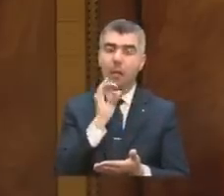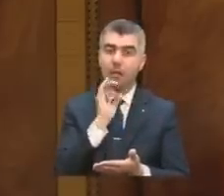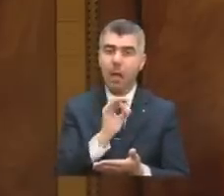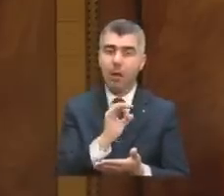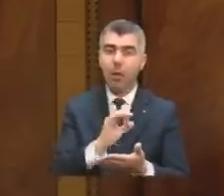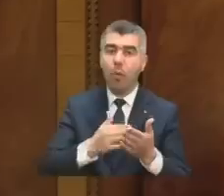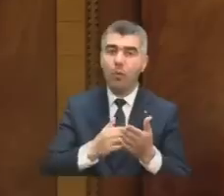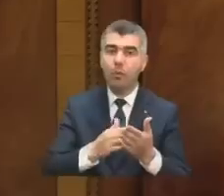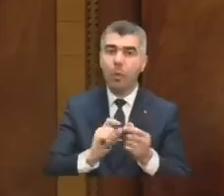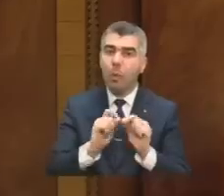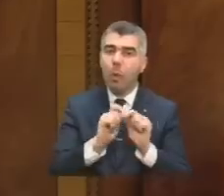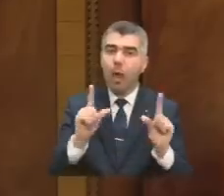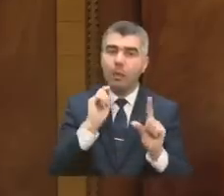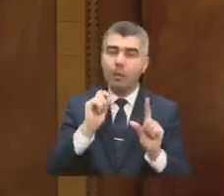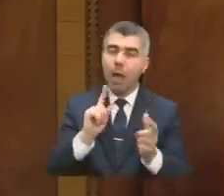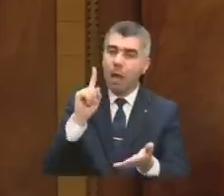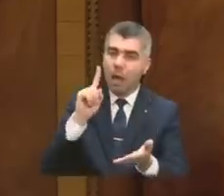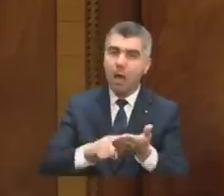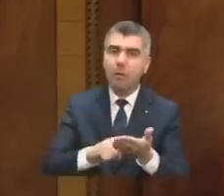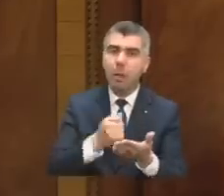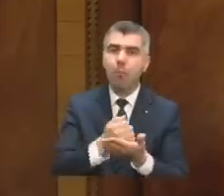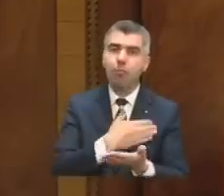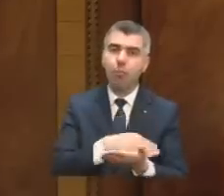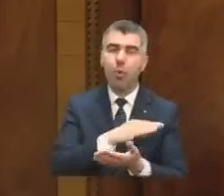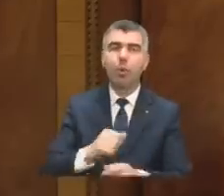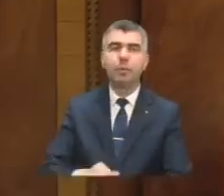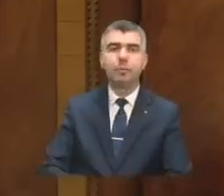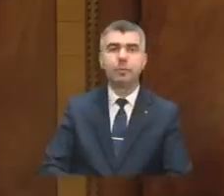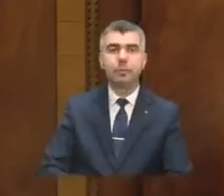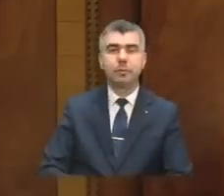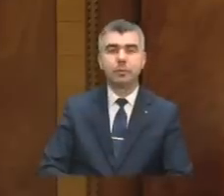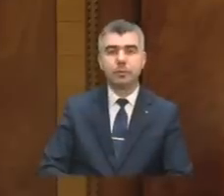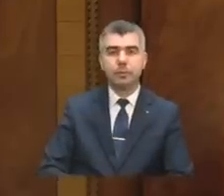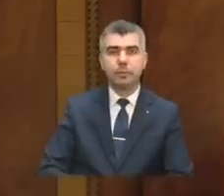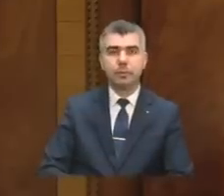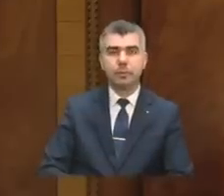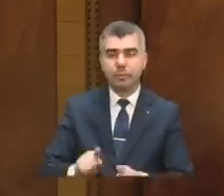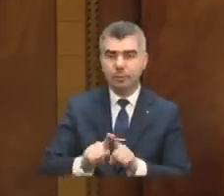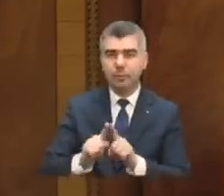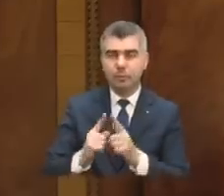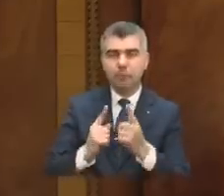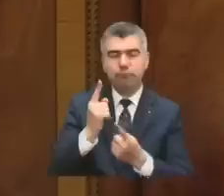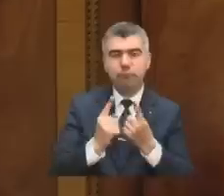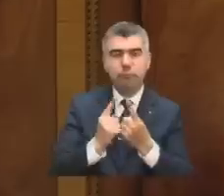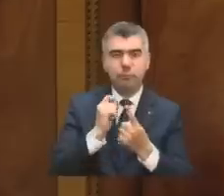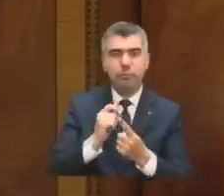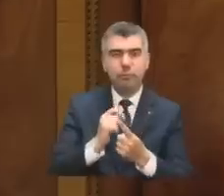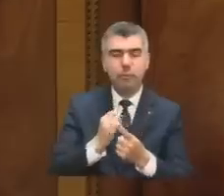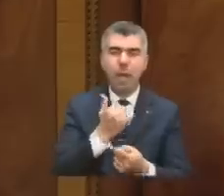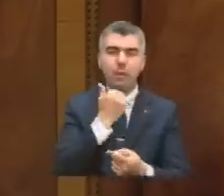لمخالفات مستوجبه للمسؤوليه هذه المؤاخدات تتعلق